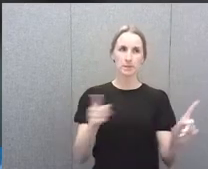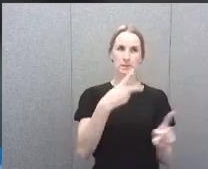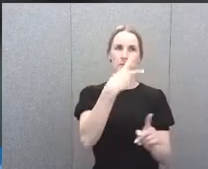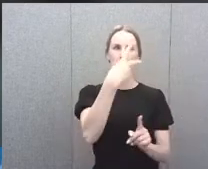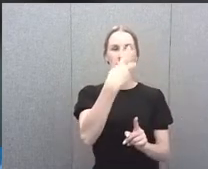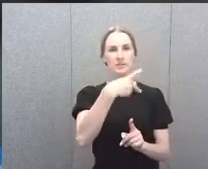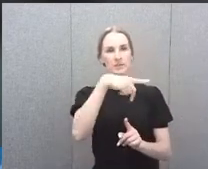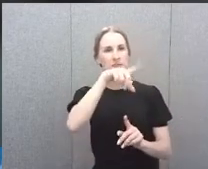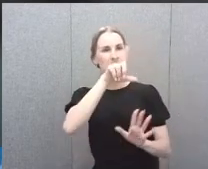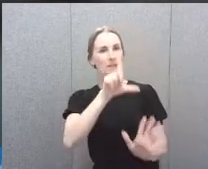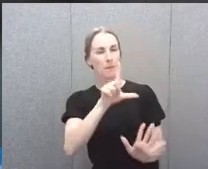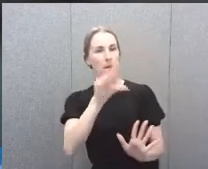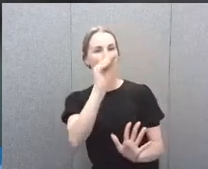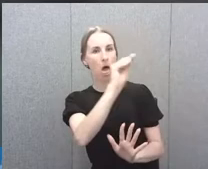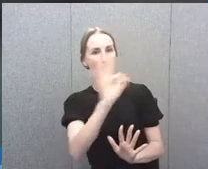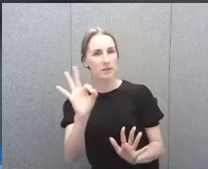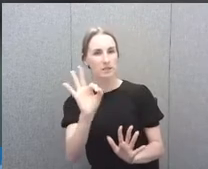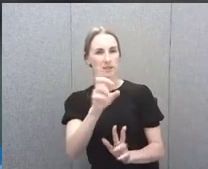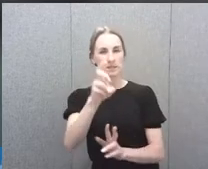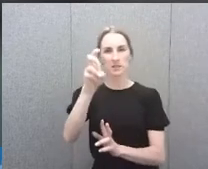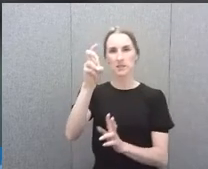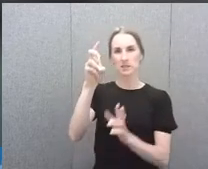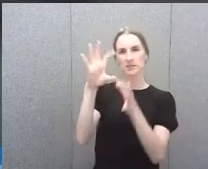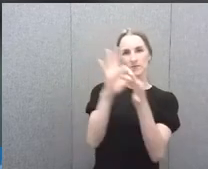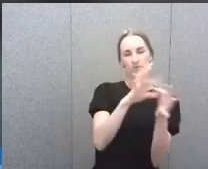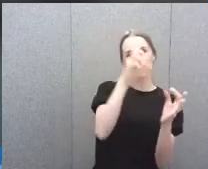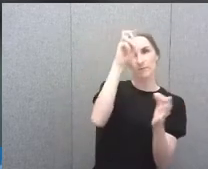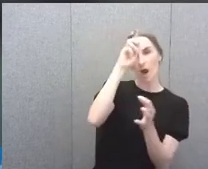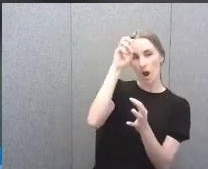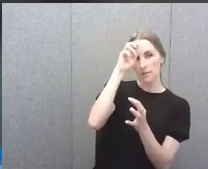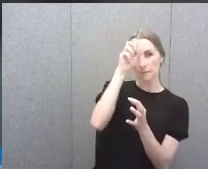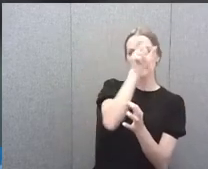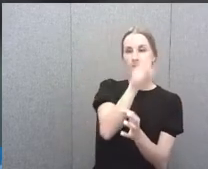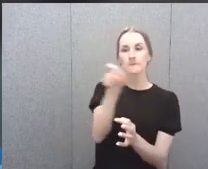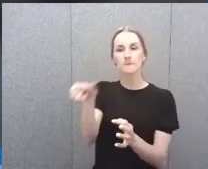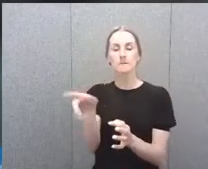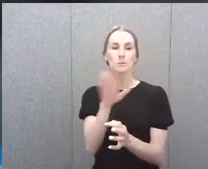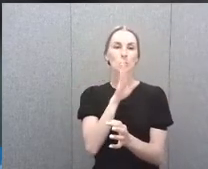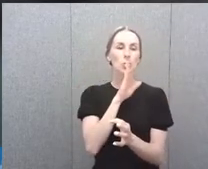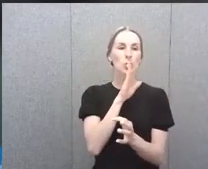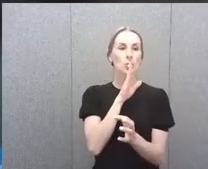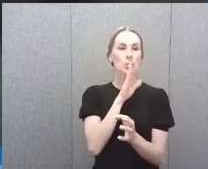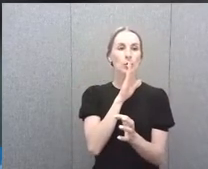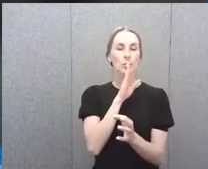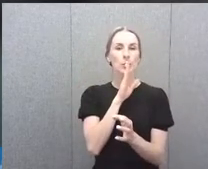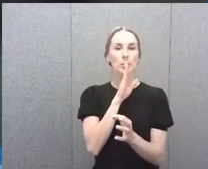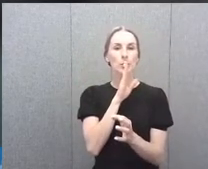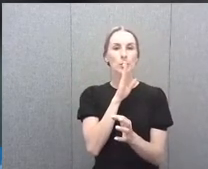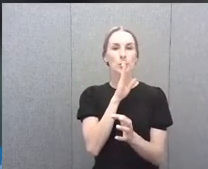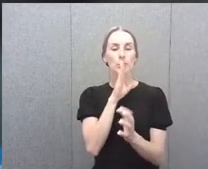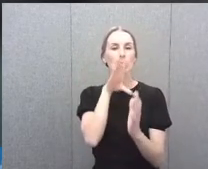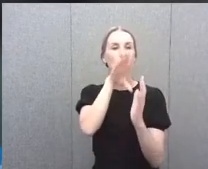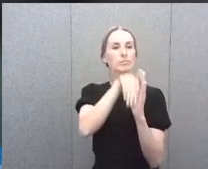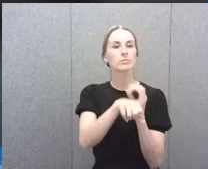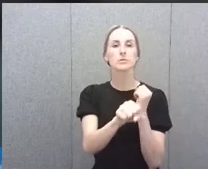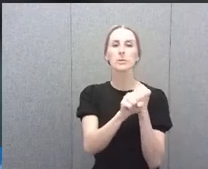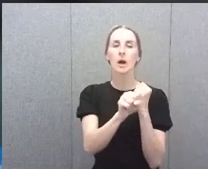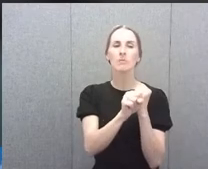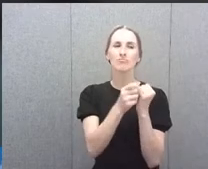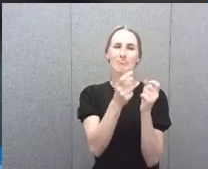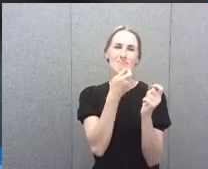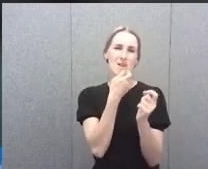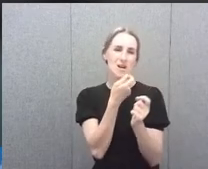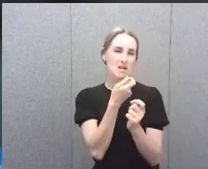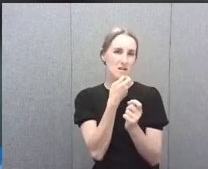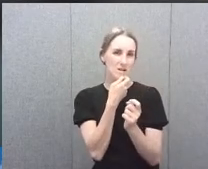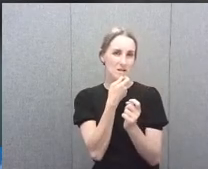Союзе 27 стран, и женщины составляют очень маленькую часть тех, кто занимает посты